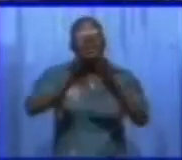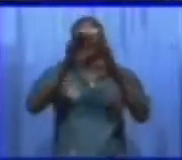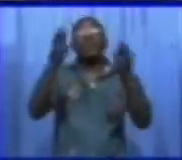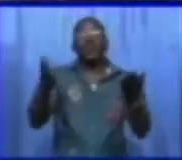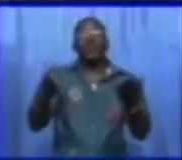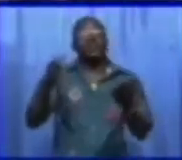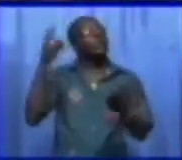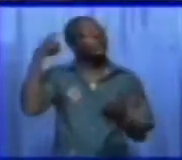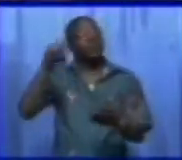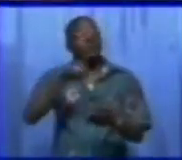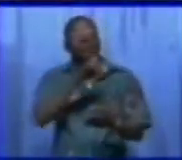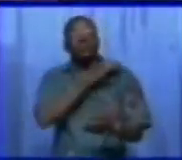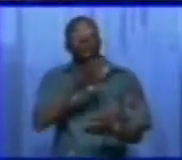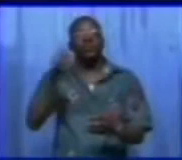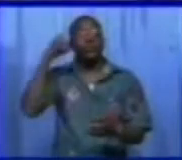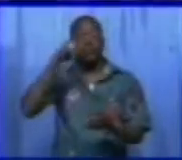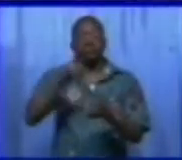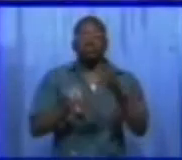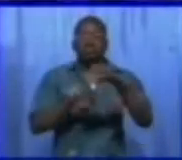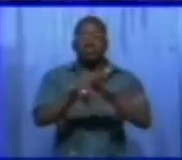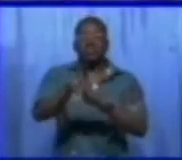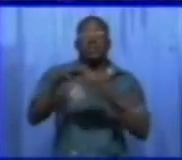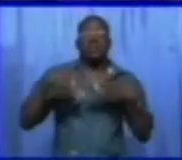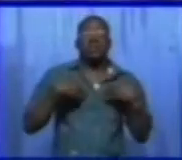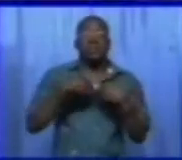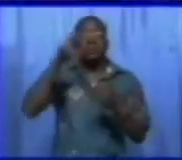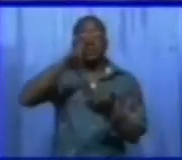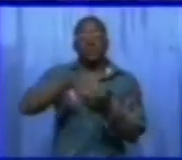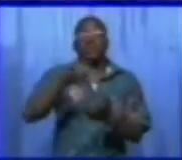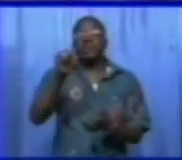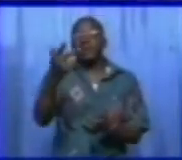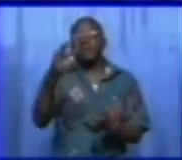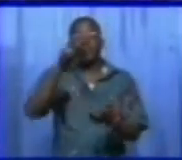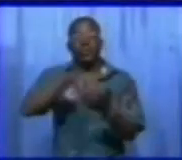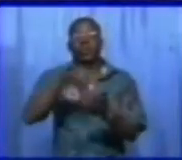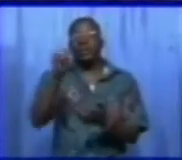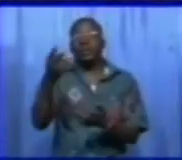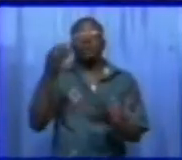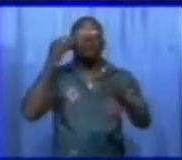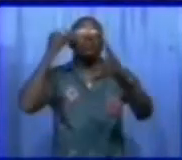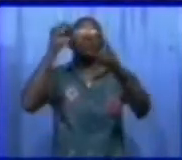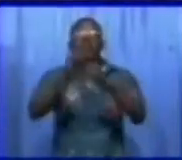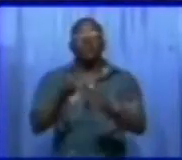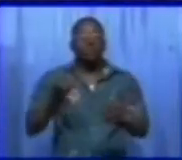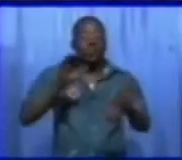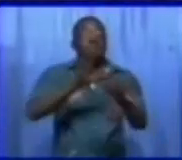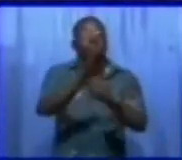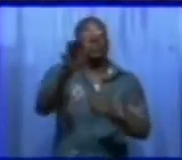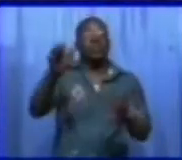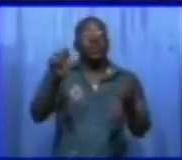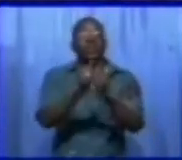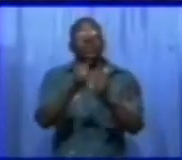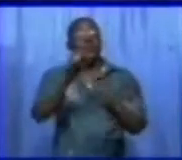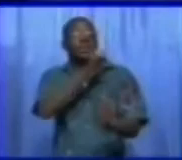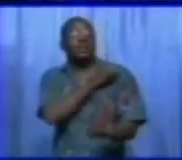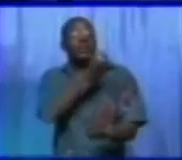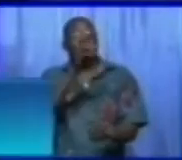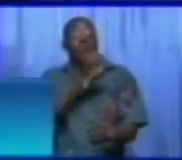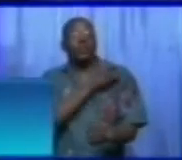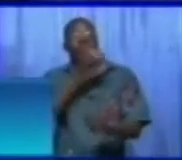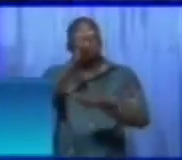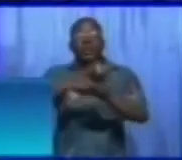campagne nationale d'exploitation faunique 2013-2014 à Boromo a aussi pour objectif de booster, selon Salif Ouidrago, les